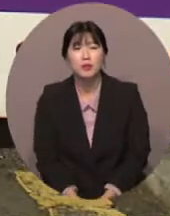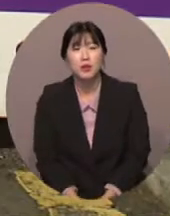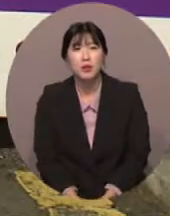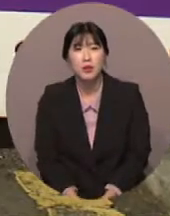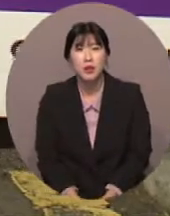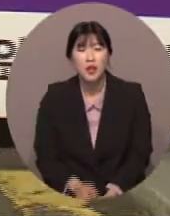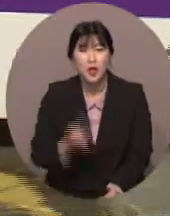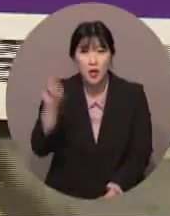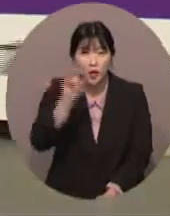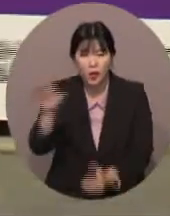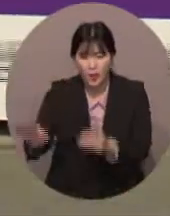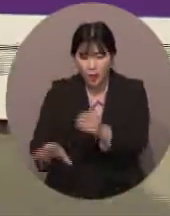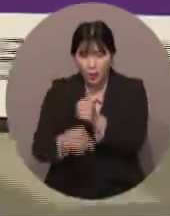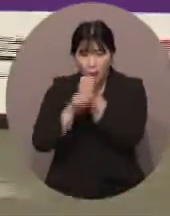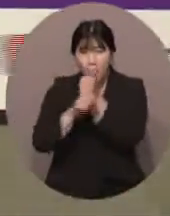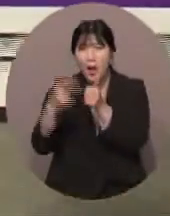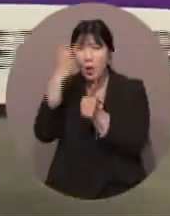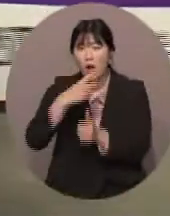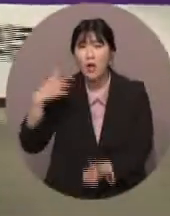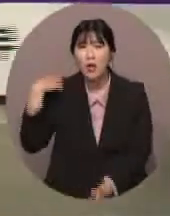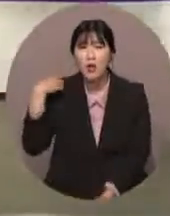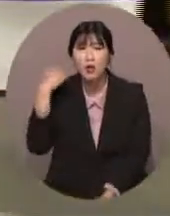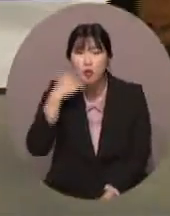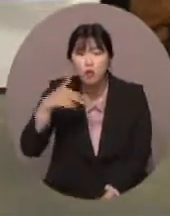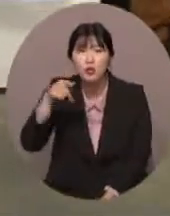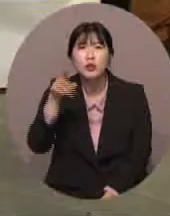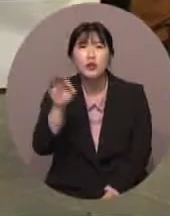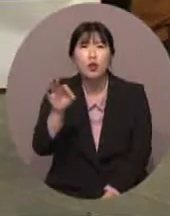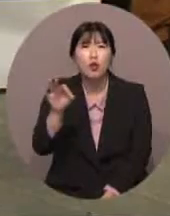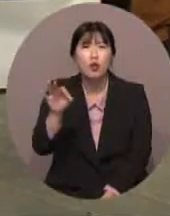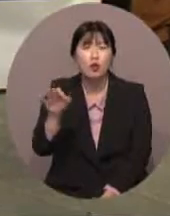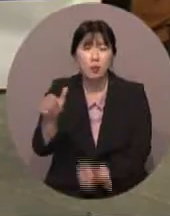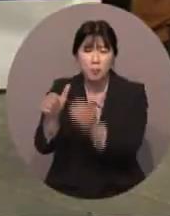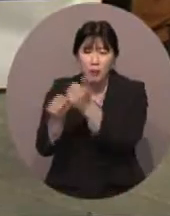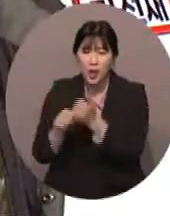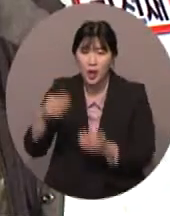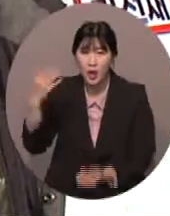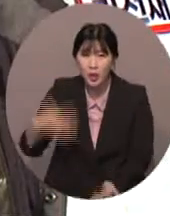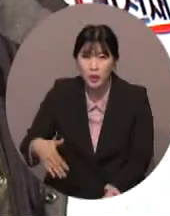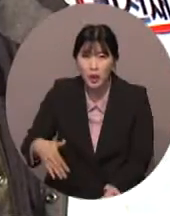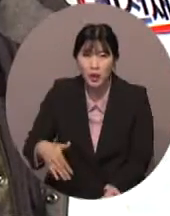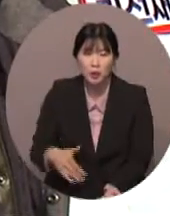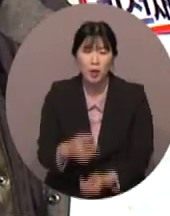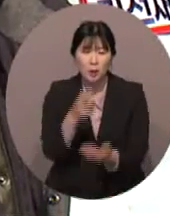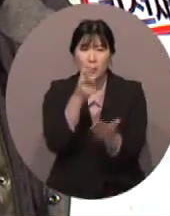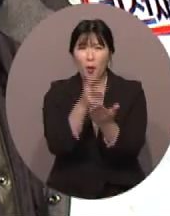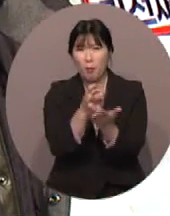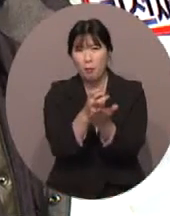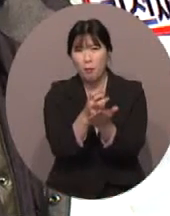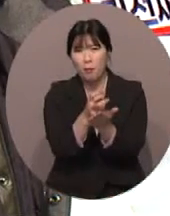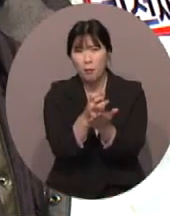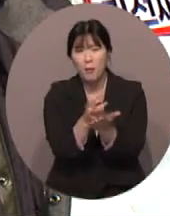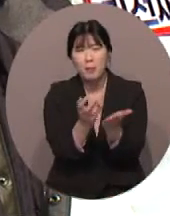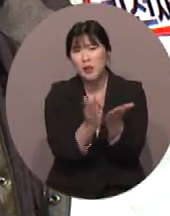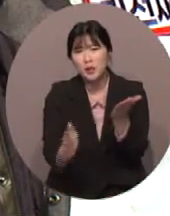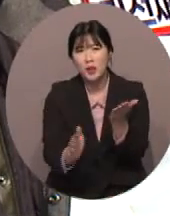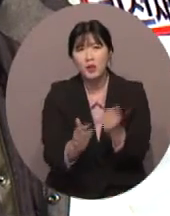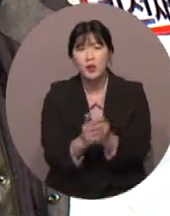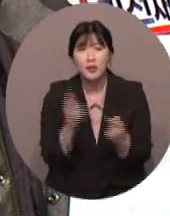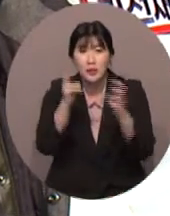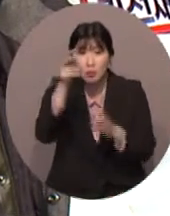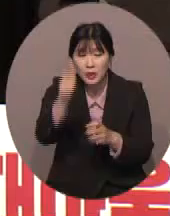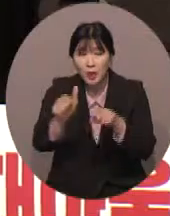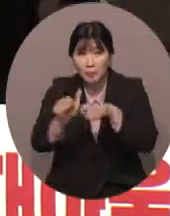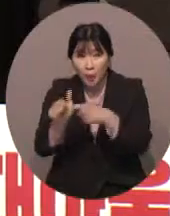총수로서 현대아울렛의 실질적 경영책임자인 정회장이 입건되지 않은 것은 중대제의가 발생했을 때 사업주를